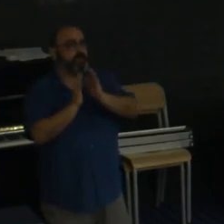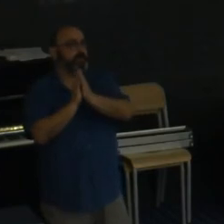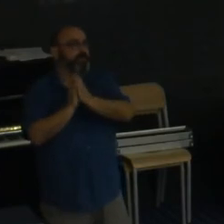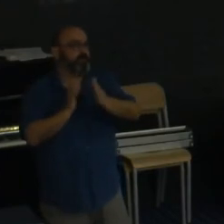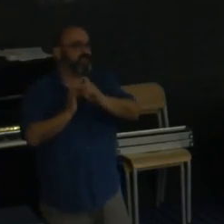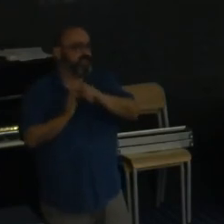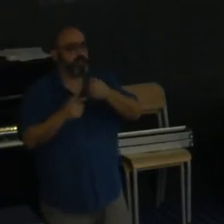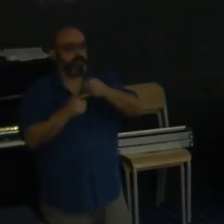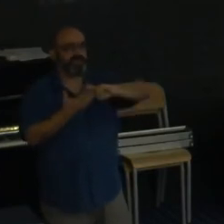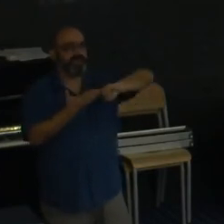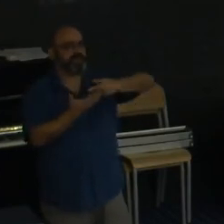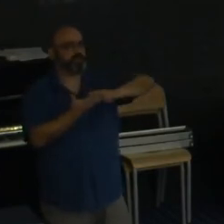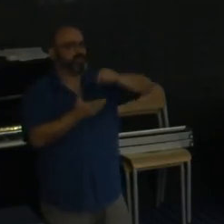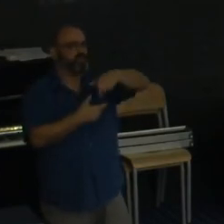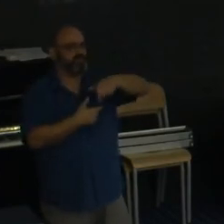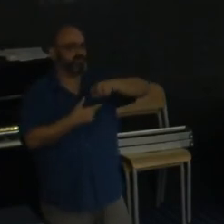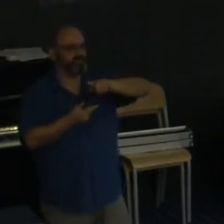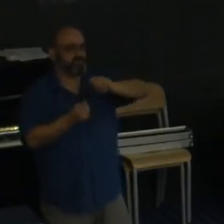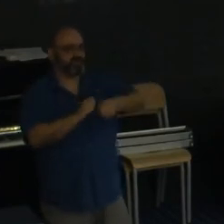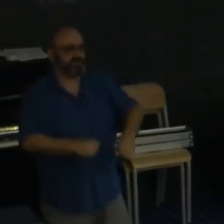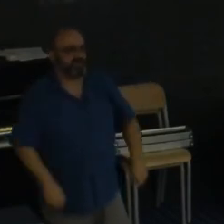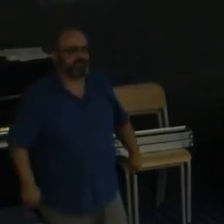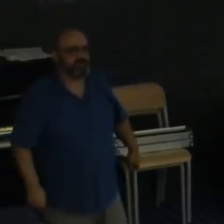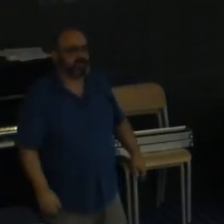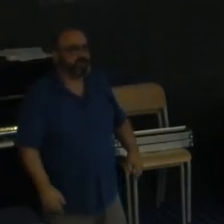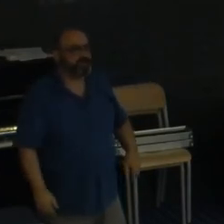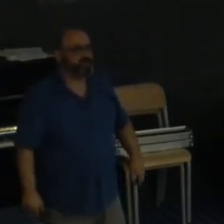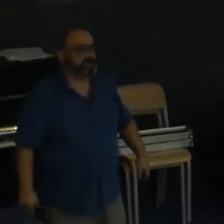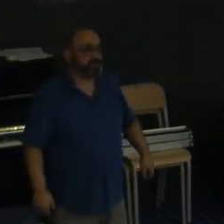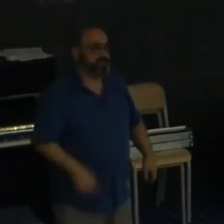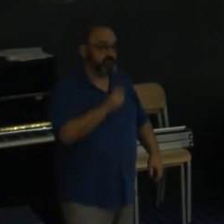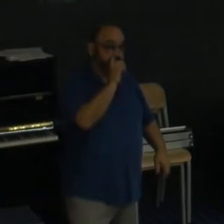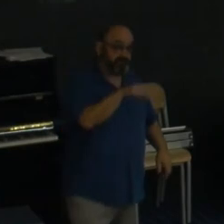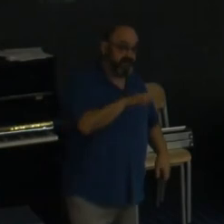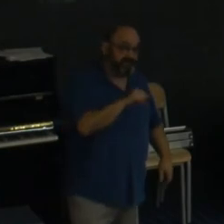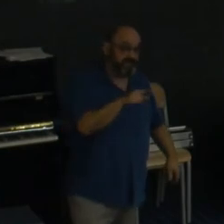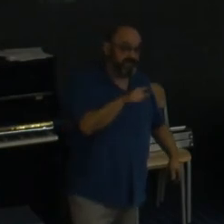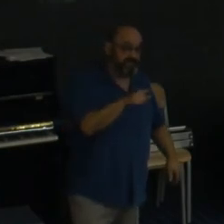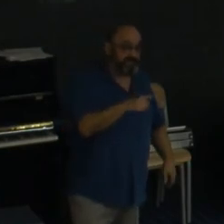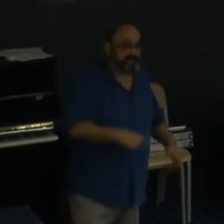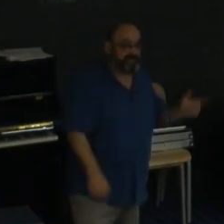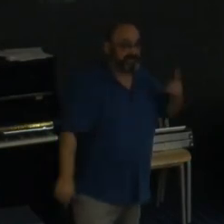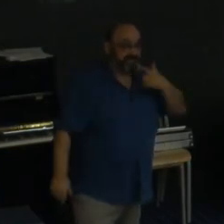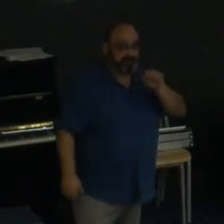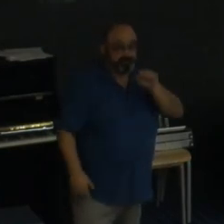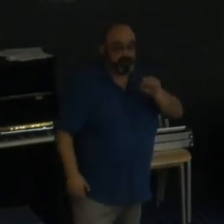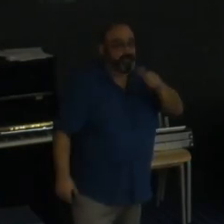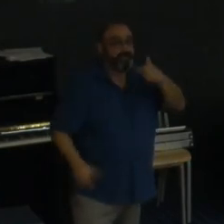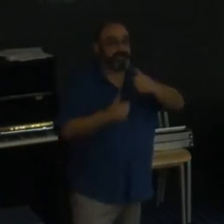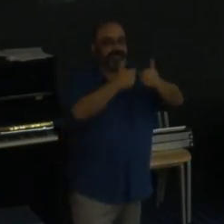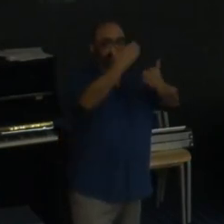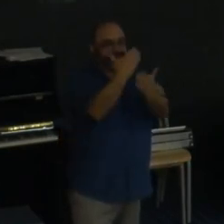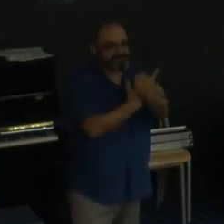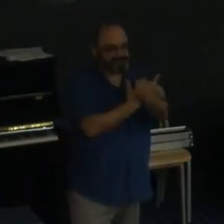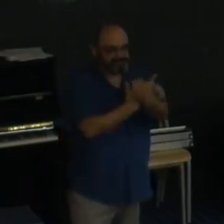modifier l'interpréteur. Pardon ? Tu peux le faire, mais si tu fais, par exemple, une liste,